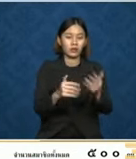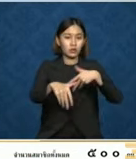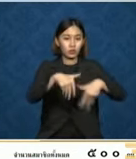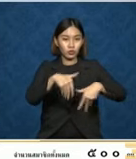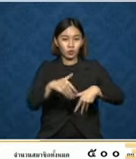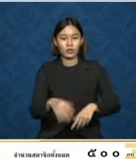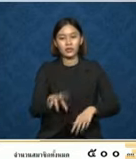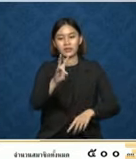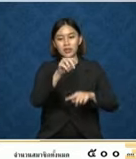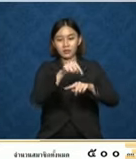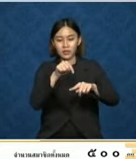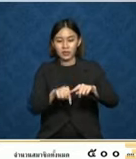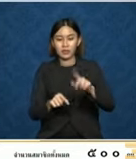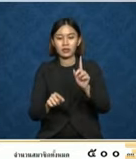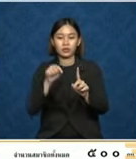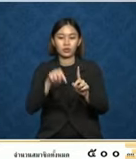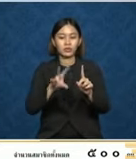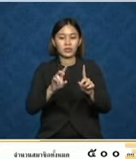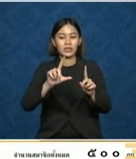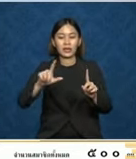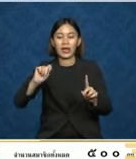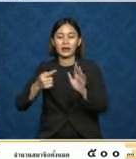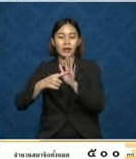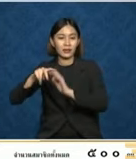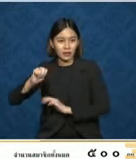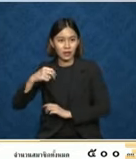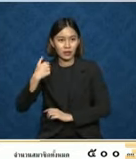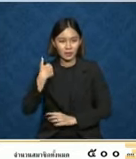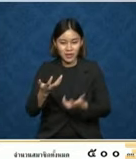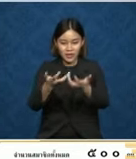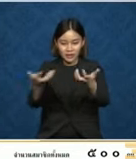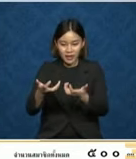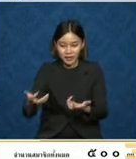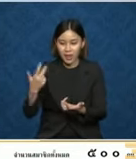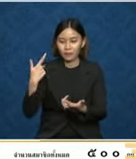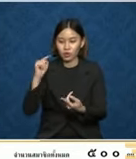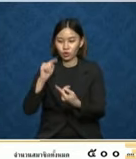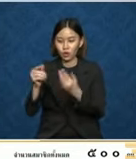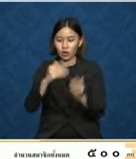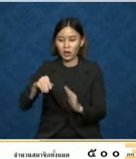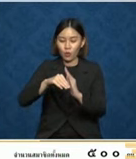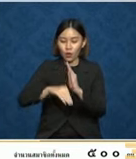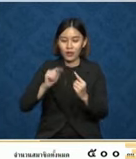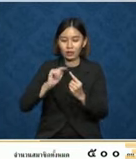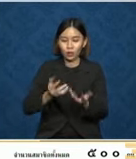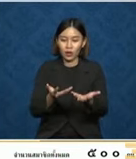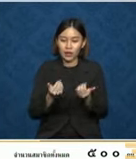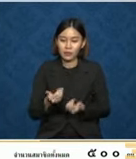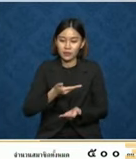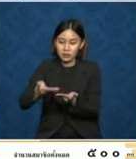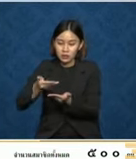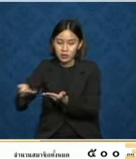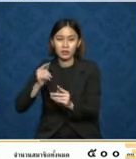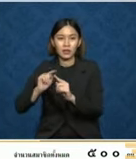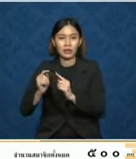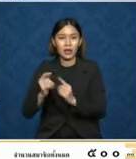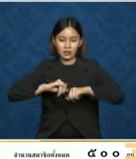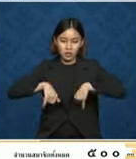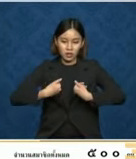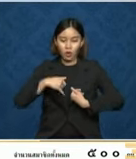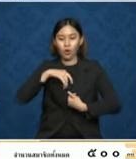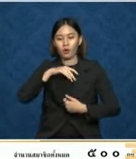คิดเป็น 7% หรือ 1.7 ล้านตันและมีการคัดแยกใช้ประโยชน์จากกระบวนการซาเล้งหรือเจ้าของ